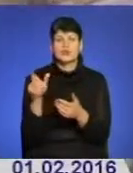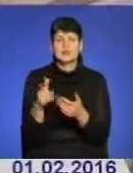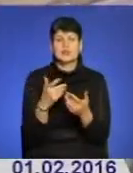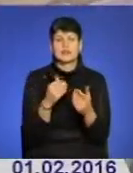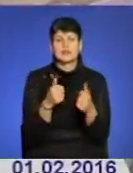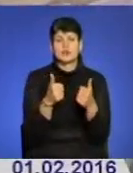троє. От. Ну і отаке, о, що це стоїть. Це й таке,